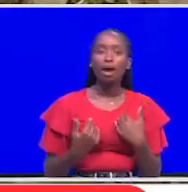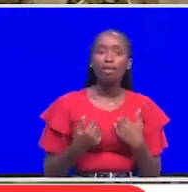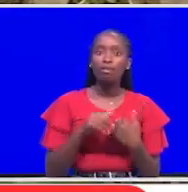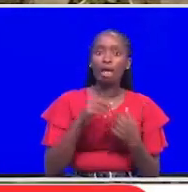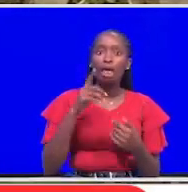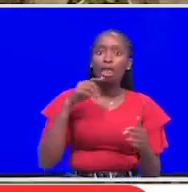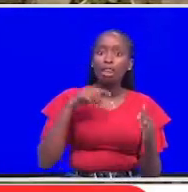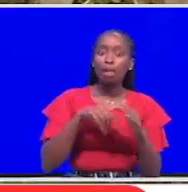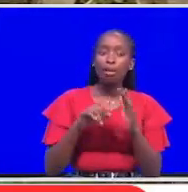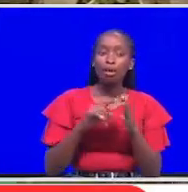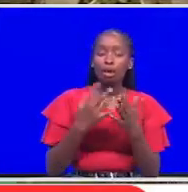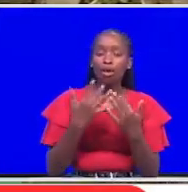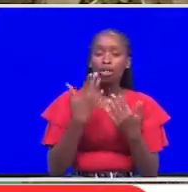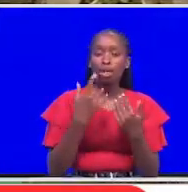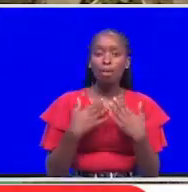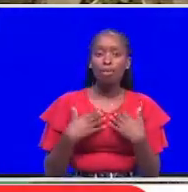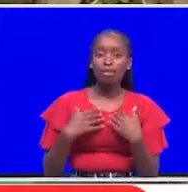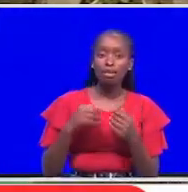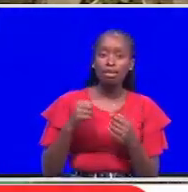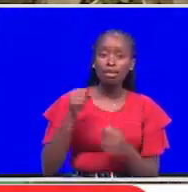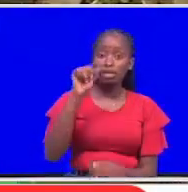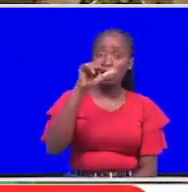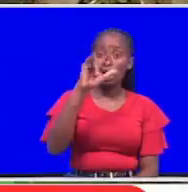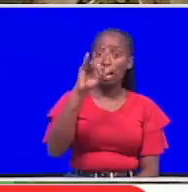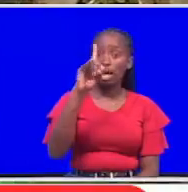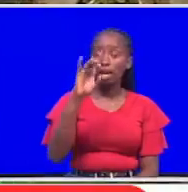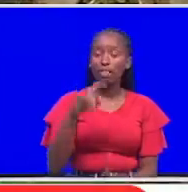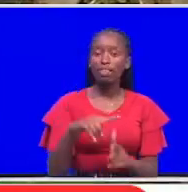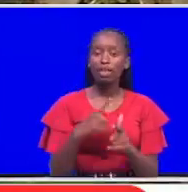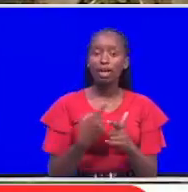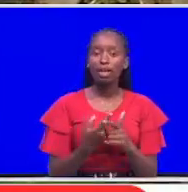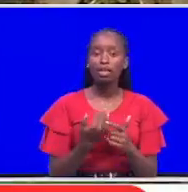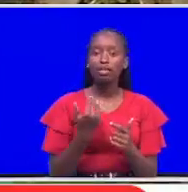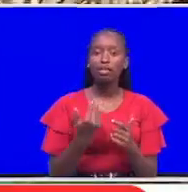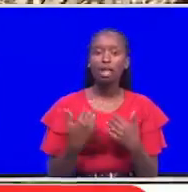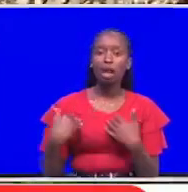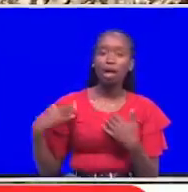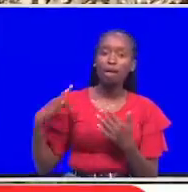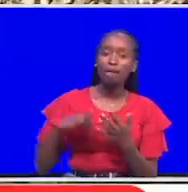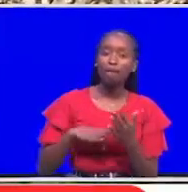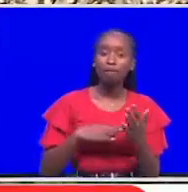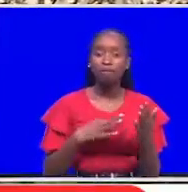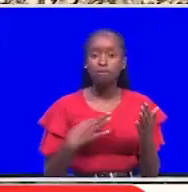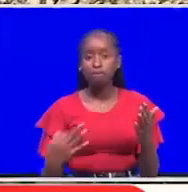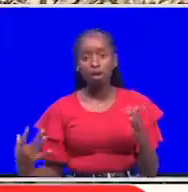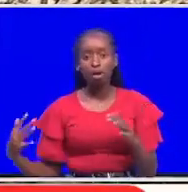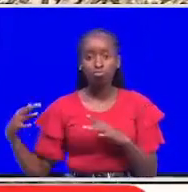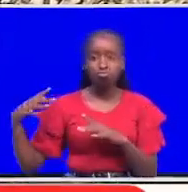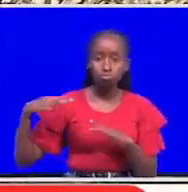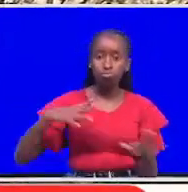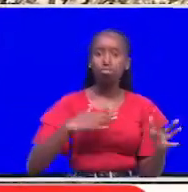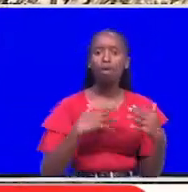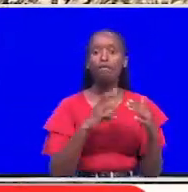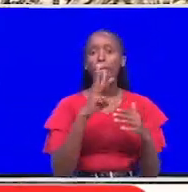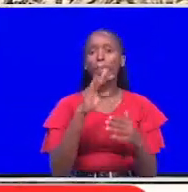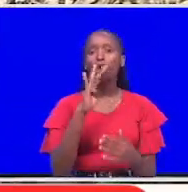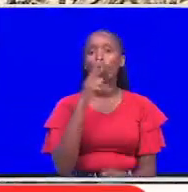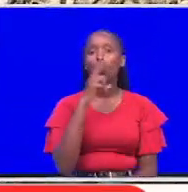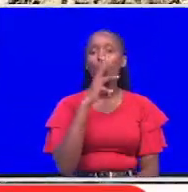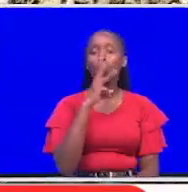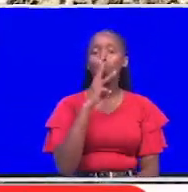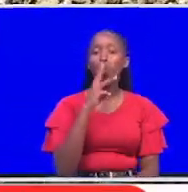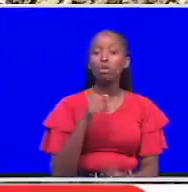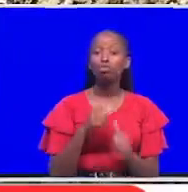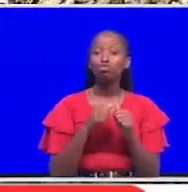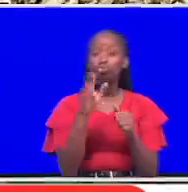Sasa ndio wakasi live, mtoto akajiachilia, kaingia kwa maji. Juhudi za kumsaka ziliendelea hii leo